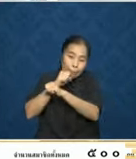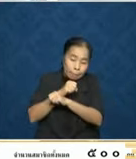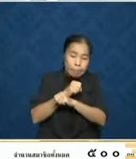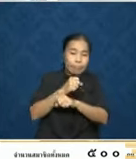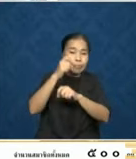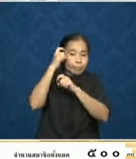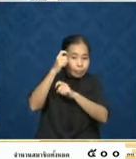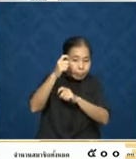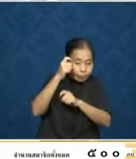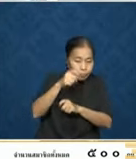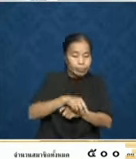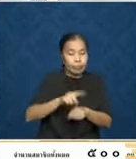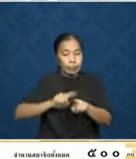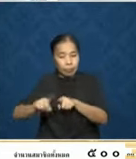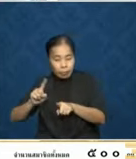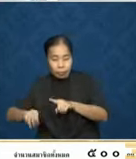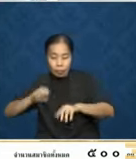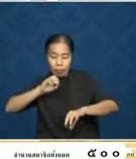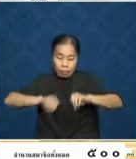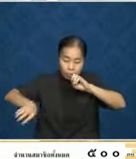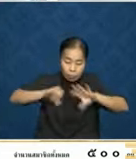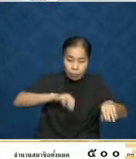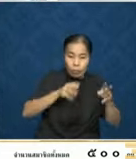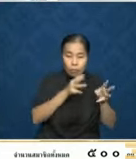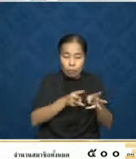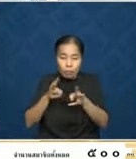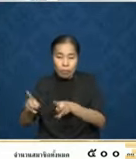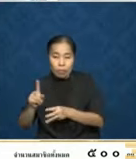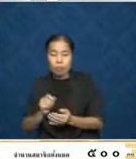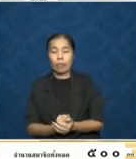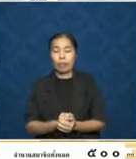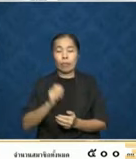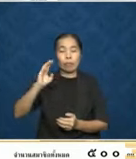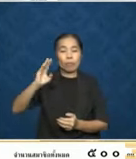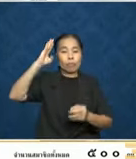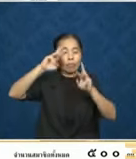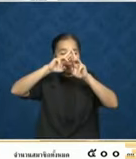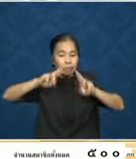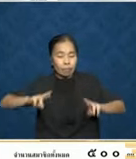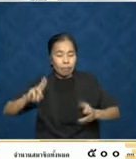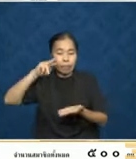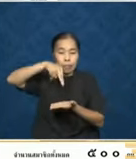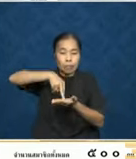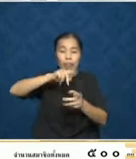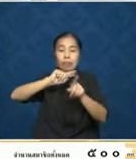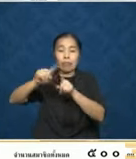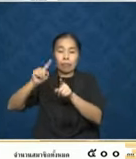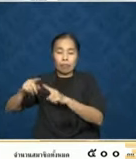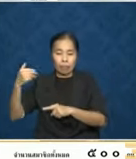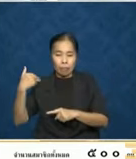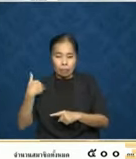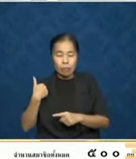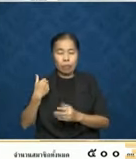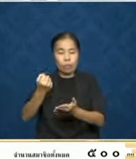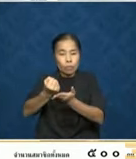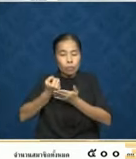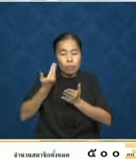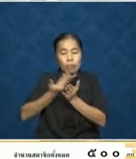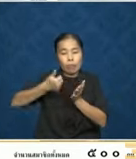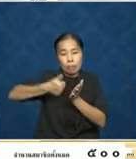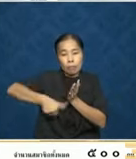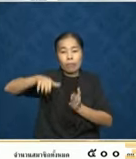ายเป็นยังไงต้องแยกยังไงต้องจัดการยังไงผู้ประกอบการต่างๆเหล่านี้นะครับว่า เขาได้รับการลดหย่อนภาษี